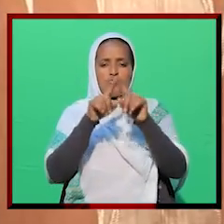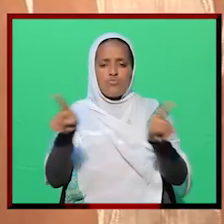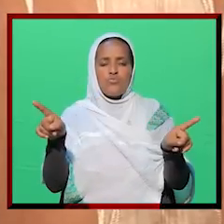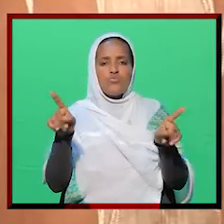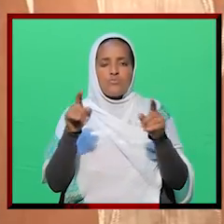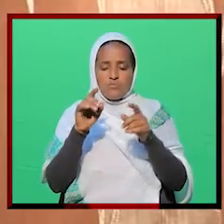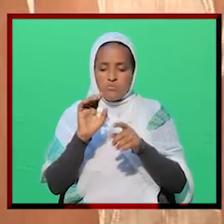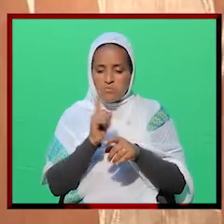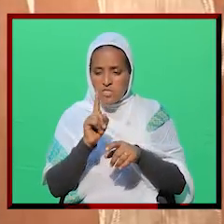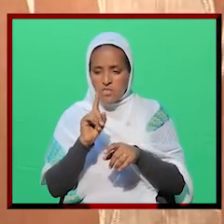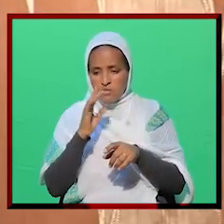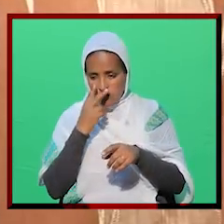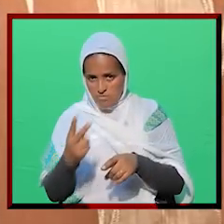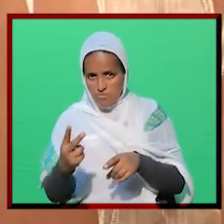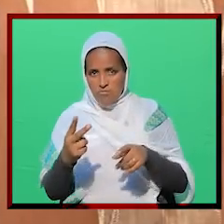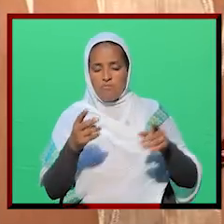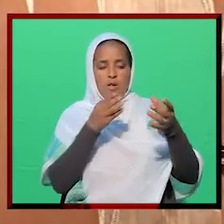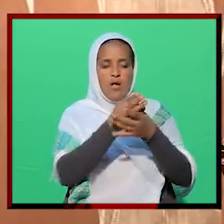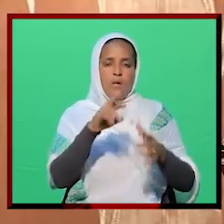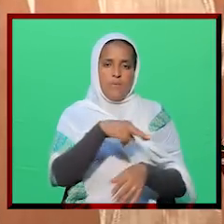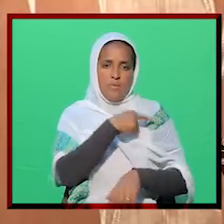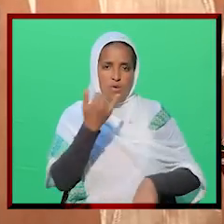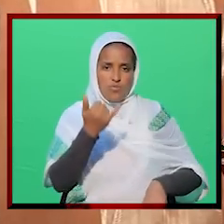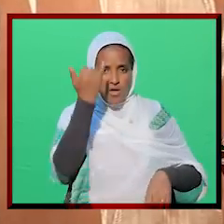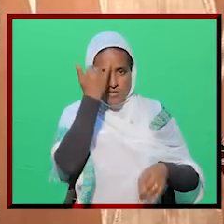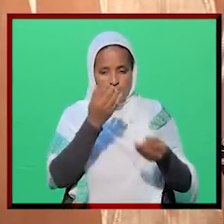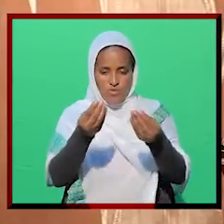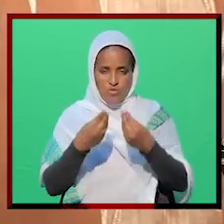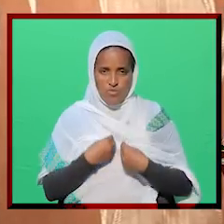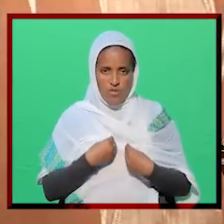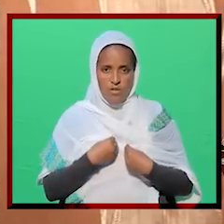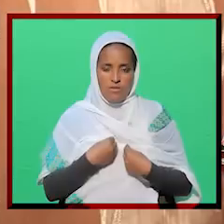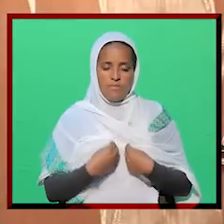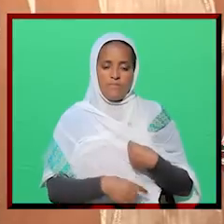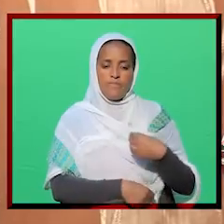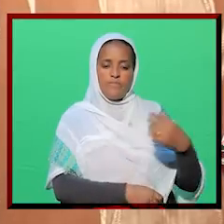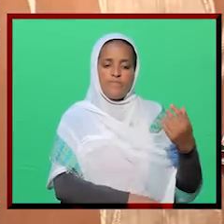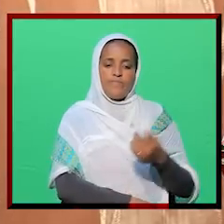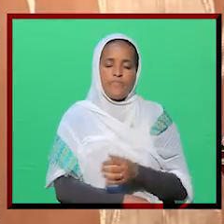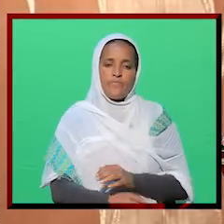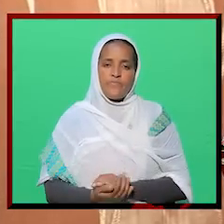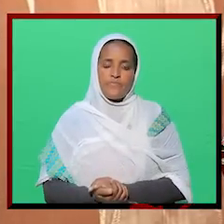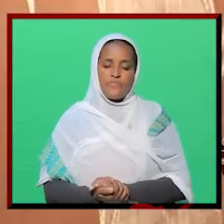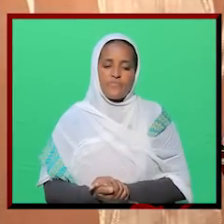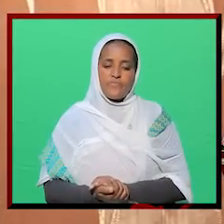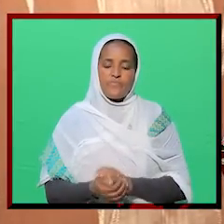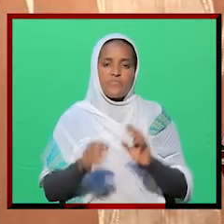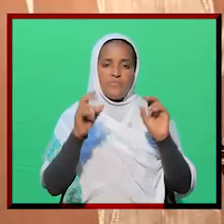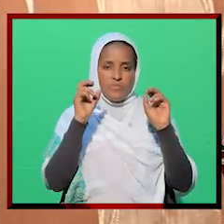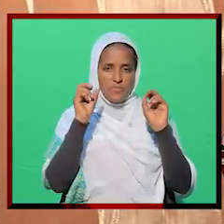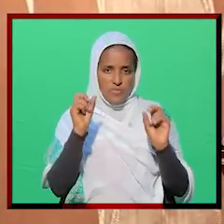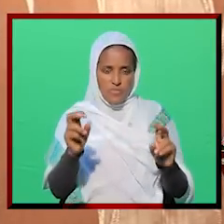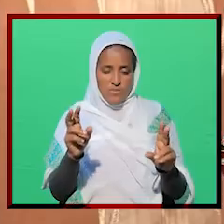የጸጋና የቅባት ወይም ደግሞ የካቶሊክ ጉዳይ በዚህ አንስተን ምንፈጽመው አይደለም የሆነው። እስካሁን